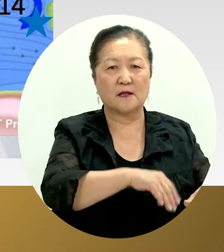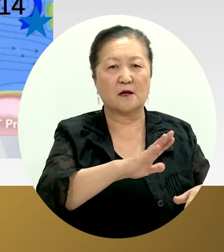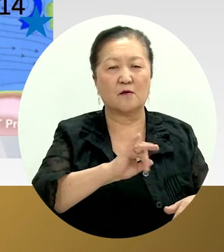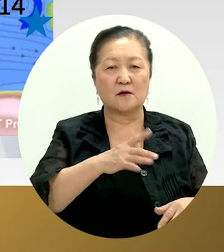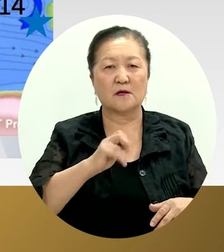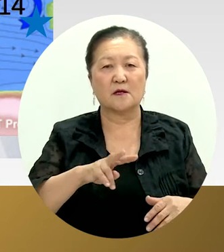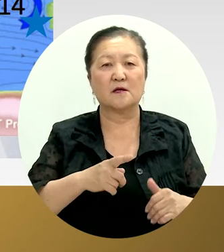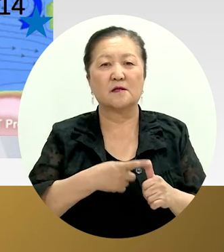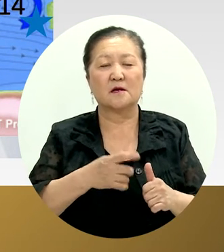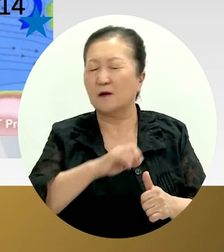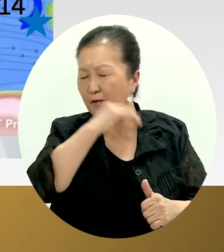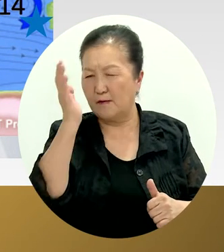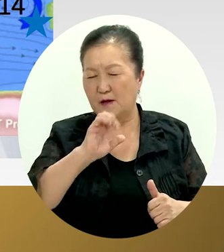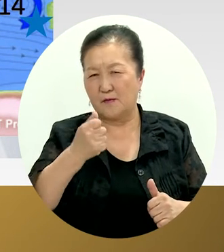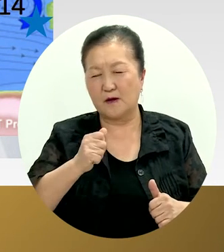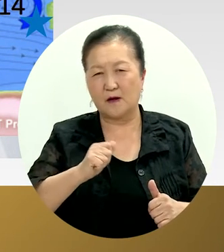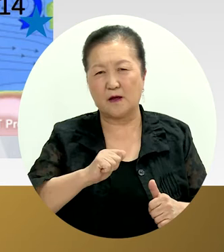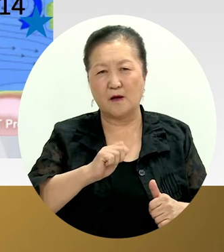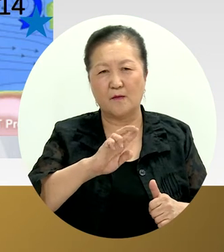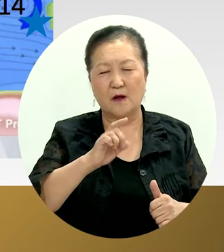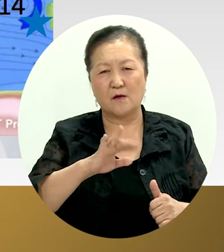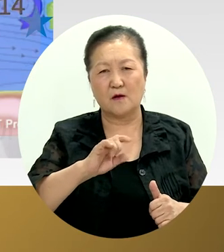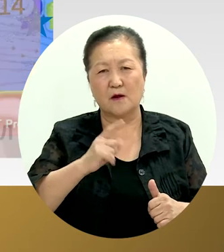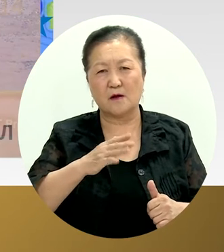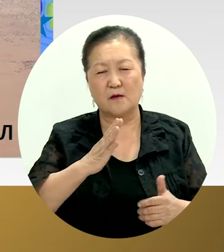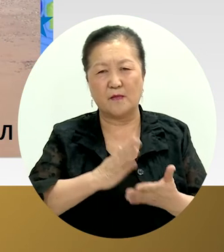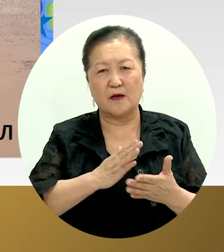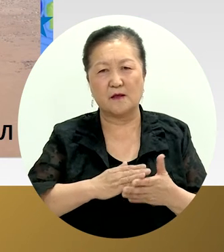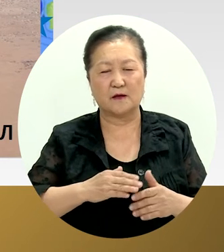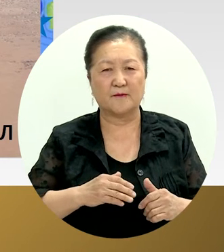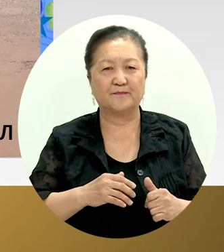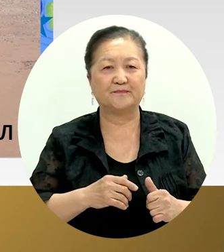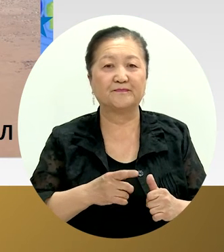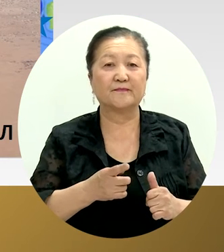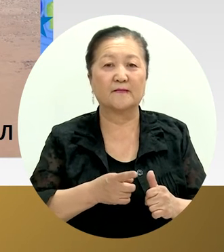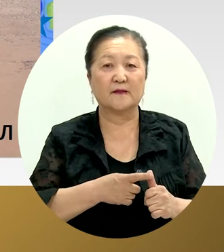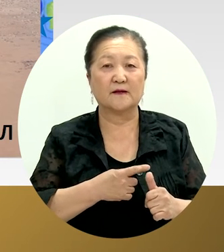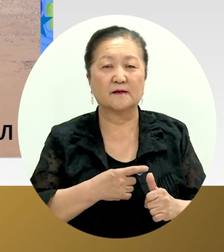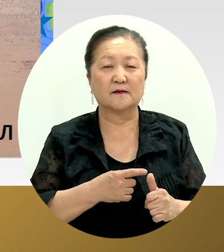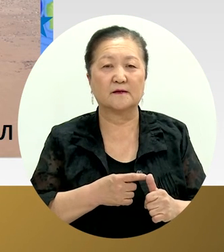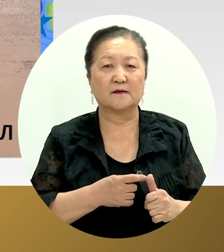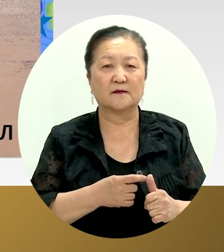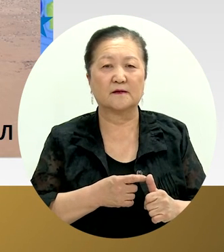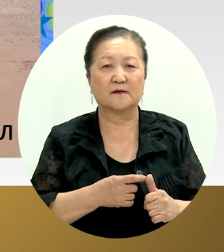хүүхдүүд. Африкийн баруун өргийн тий. За энэ урсгал тухайн газар орнд хэрхэн нөлөөлдгийг зургаас харъя.